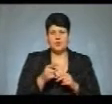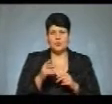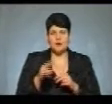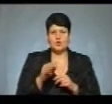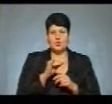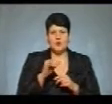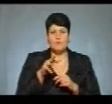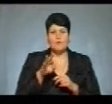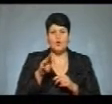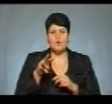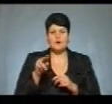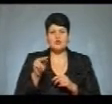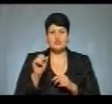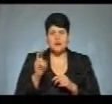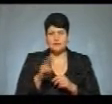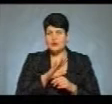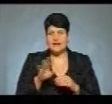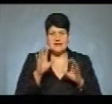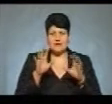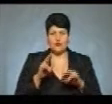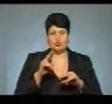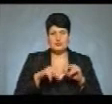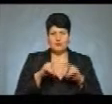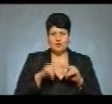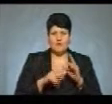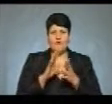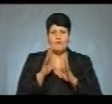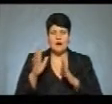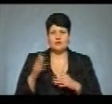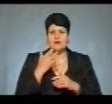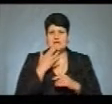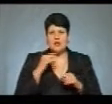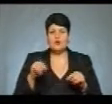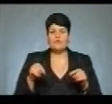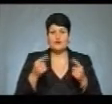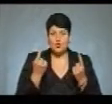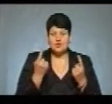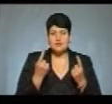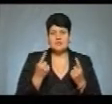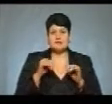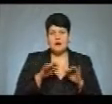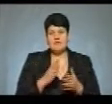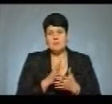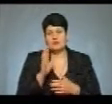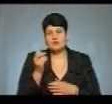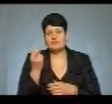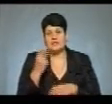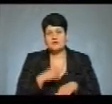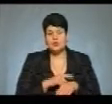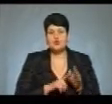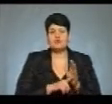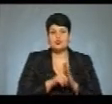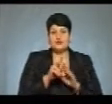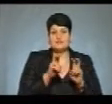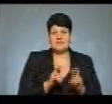визнання незаконною забудову у парку Національного відродження. Чергове слухання справи мало відбутись о 12-й годині. Розпочалося